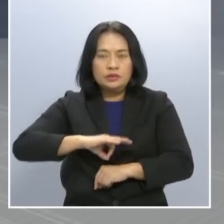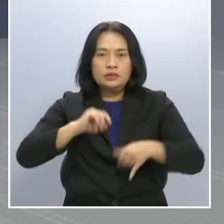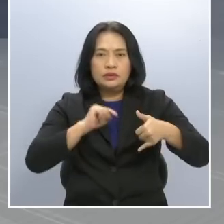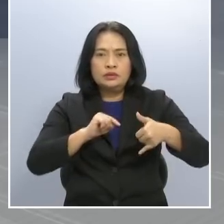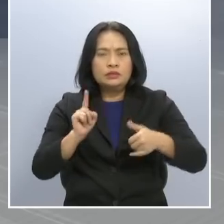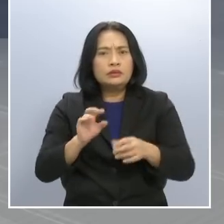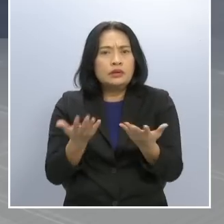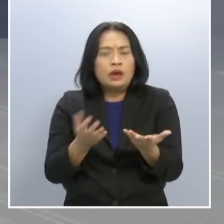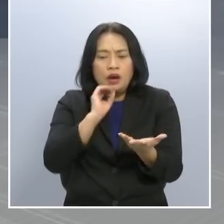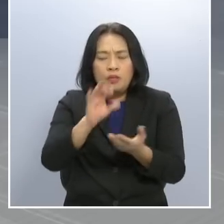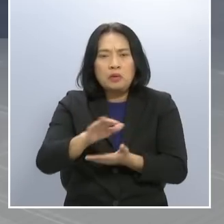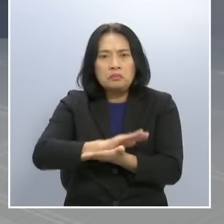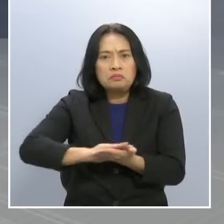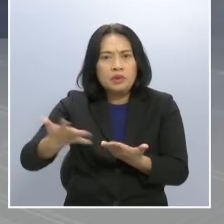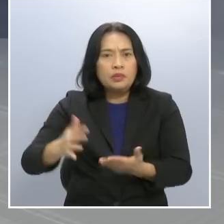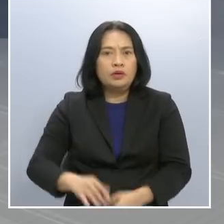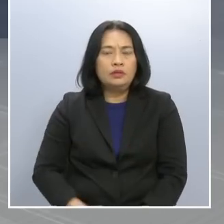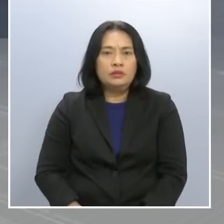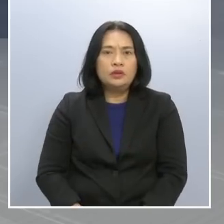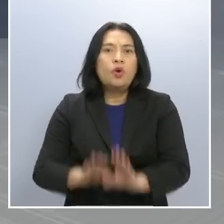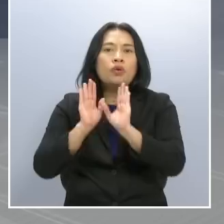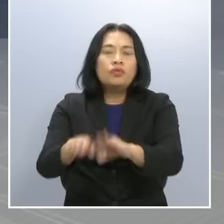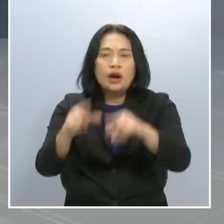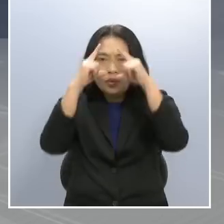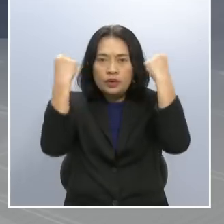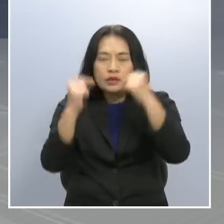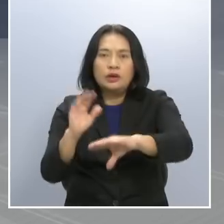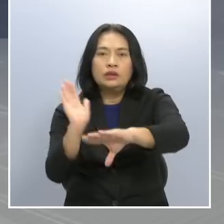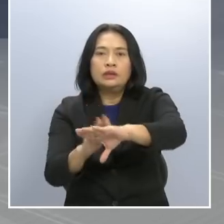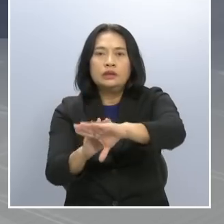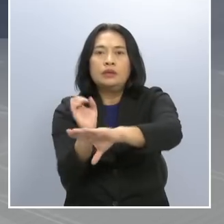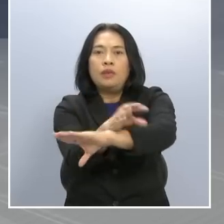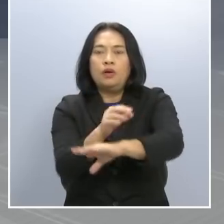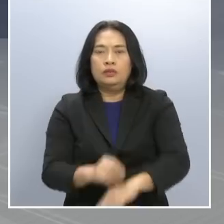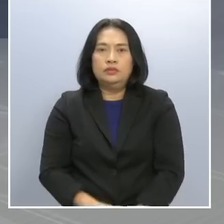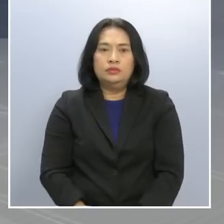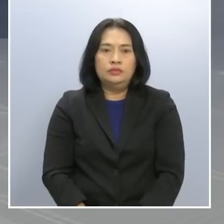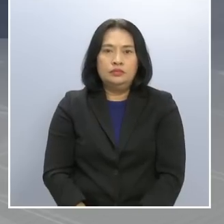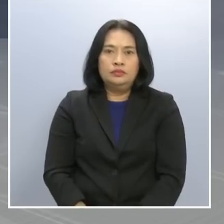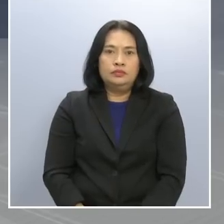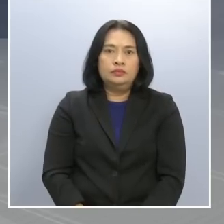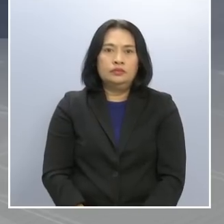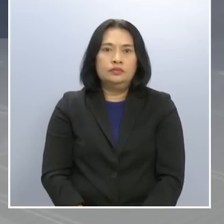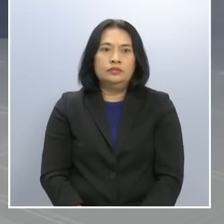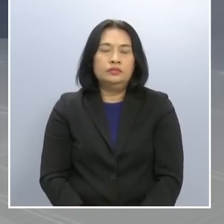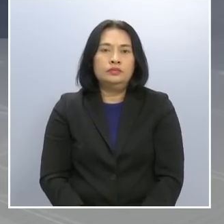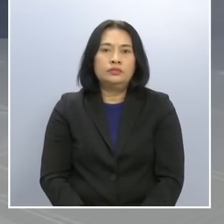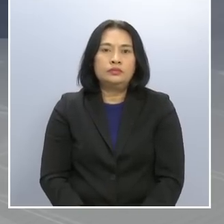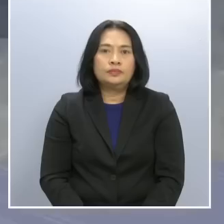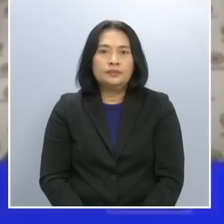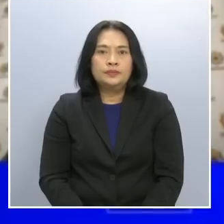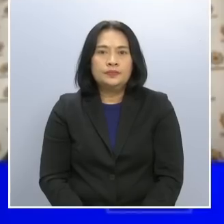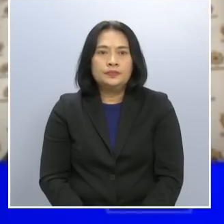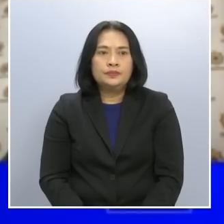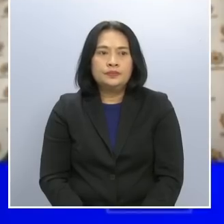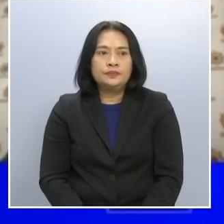ๆฝากคุณหญิงสุดารัตน์ไปตักเตือนหน่อยโอ้โหนี่ฮะคุณผู้ชมครับนอกจากนี้นะครับทางฝั่งของนาย